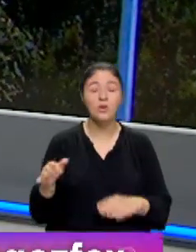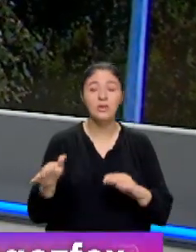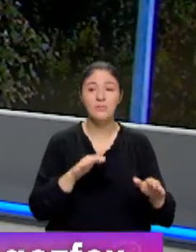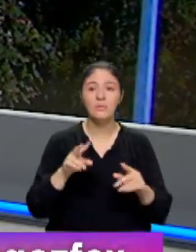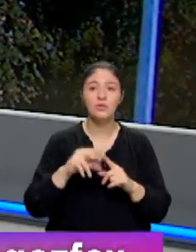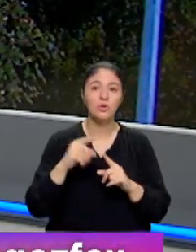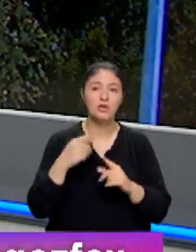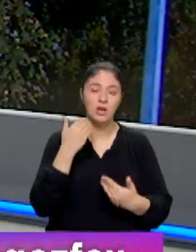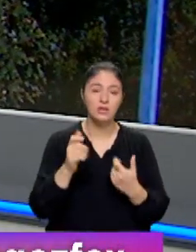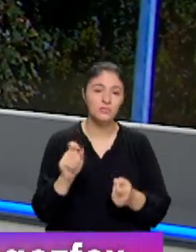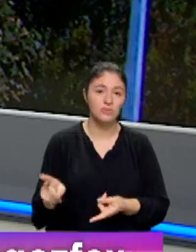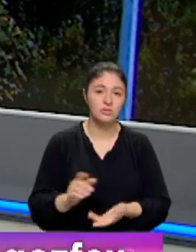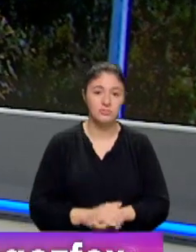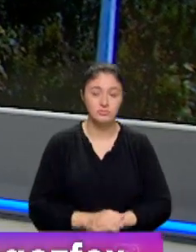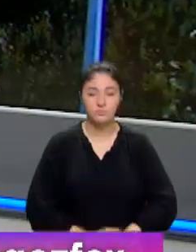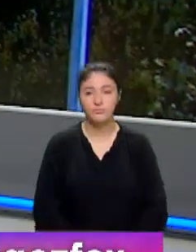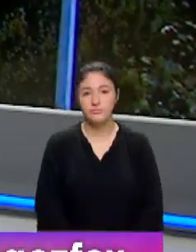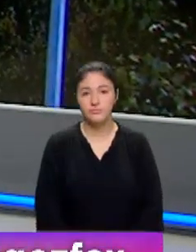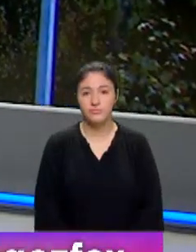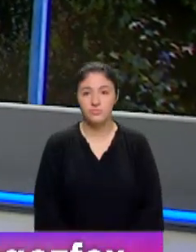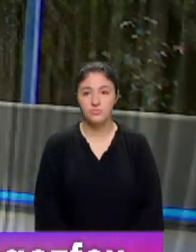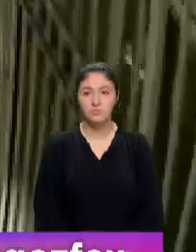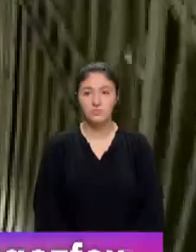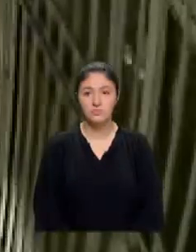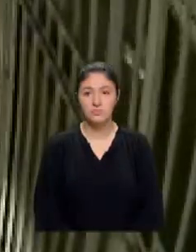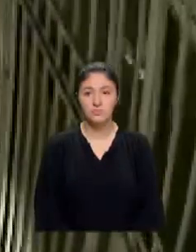depremin notlarını paylaşacağız.